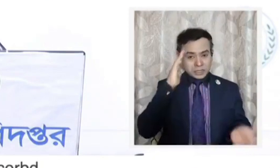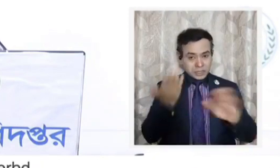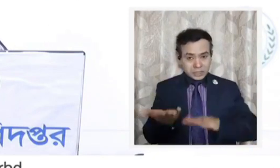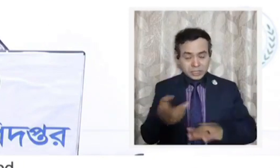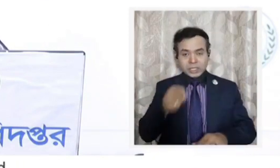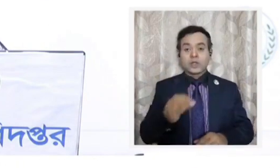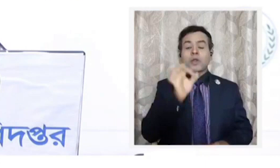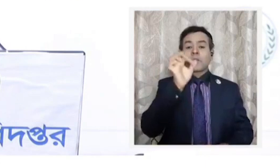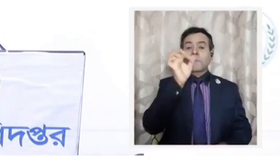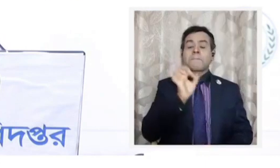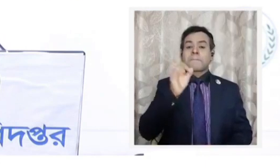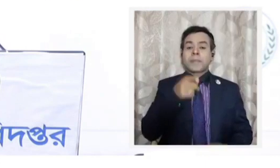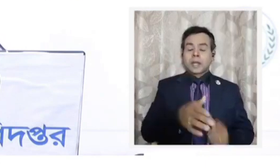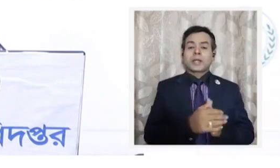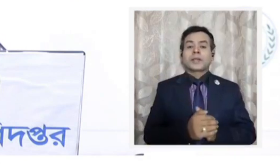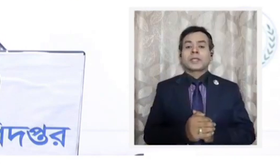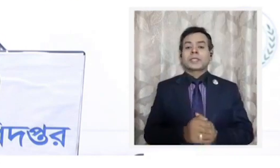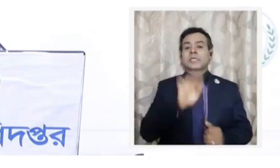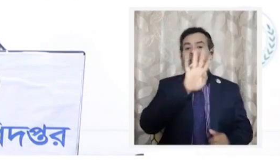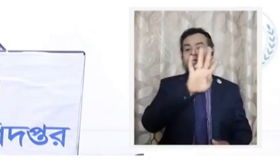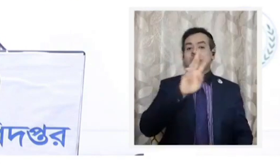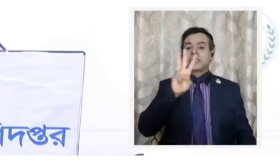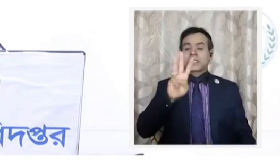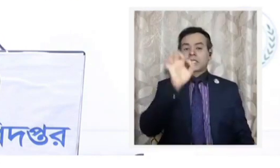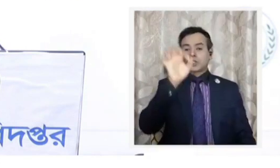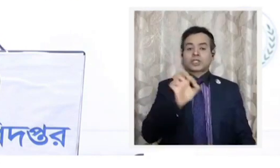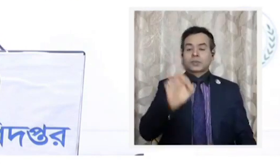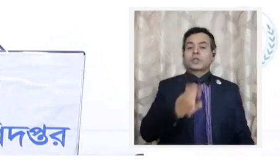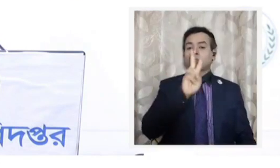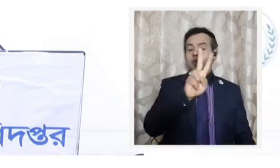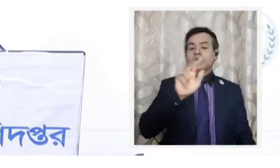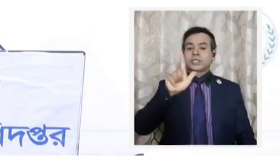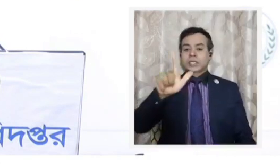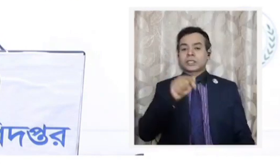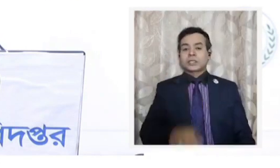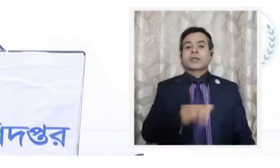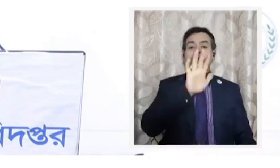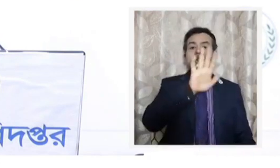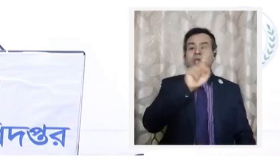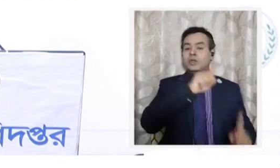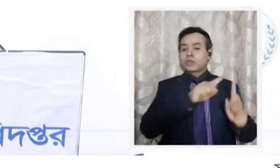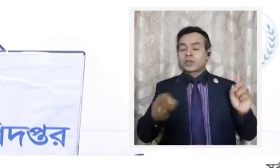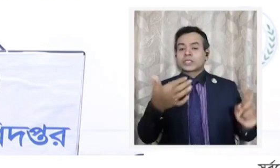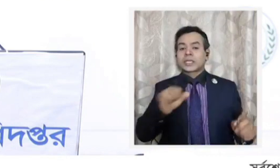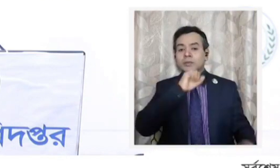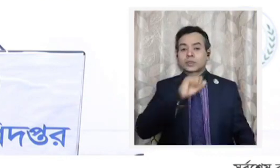ষাটার্ধ এ পর্যন্ত যারা মৃত্যুবরণ করেছেন তাদের মধ্যে ষাটার্ধ বয়সের মৃত্যুর হার